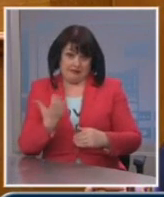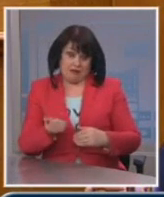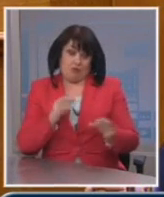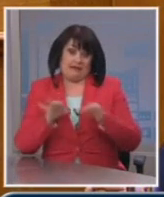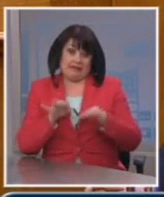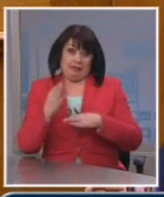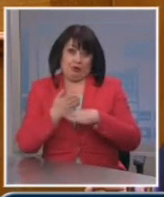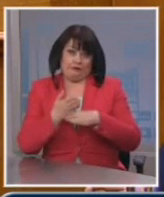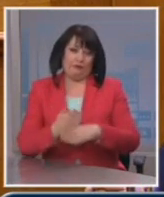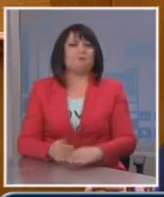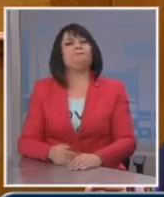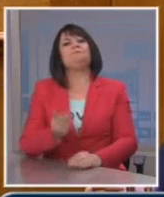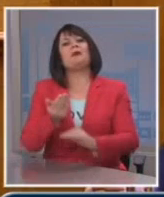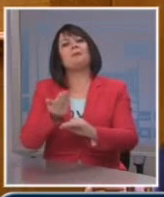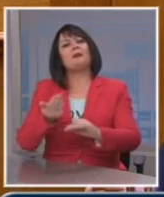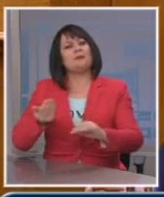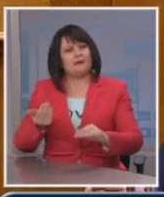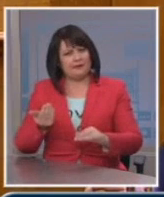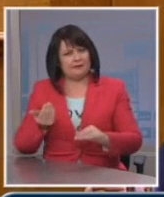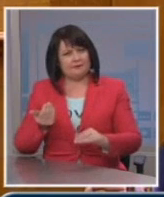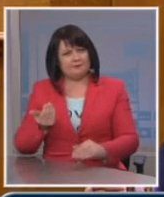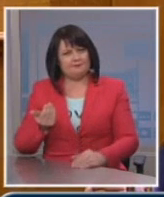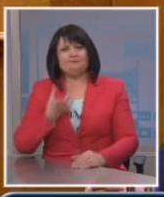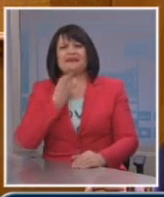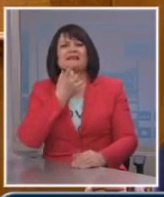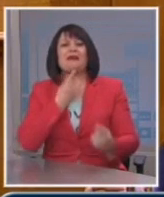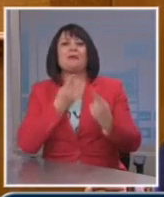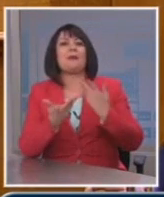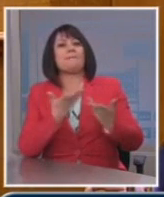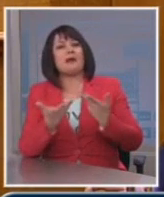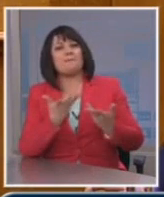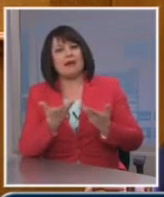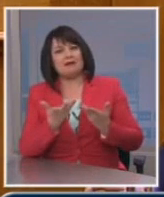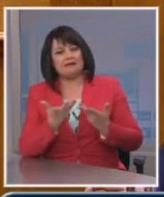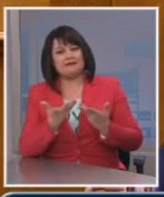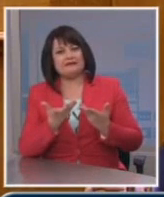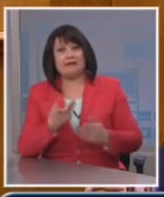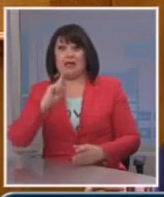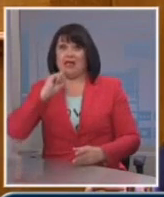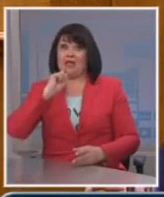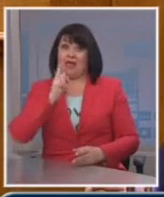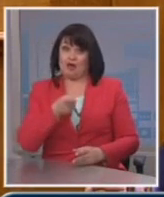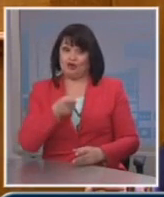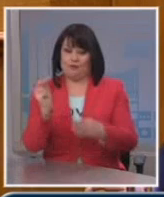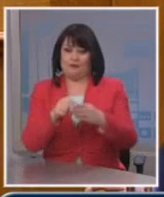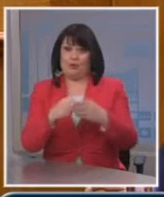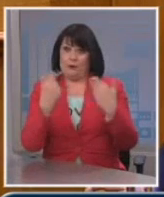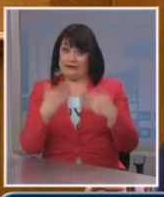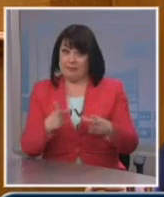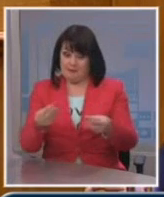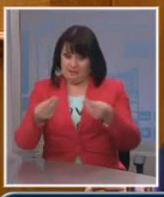Και σε όλη την προηγούμενη φάση της σκληρής διαπραγμάτευσης, όταν είχαμε πάρει εντολή λαϊκή γι' αυτό,